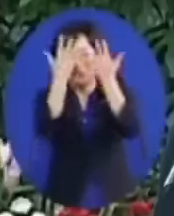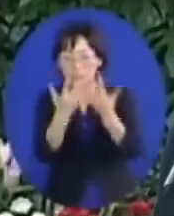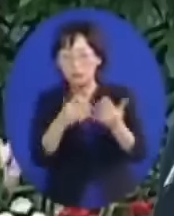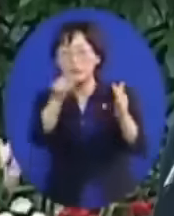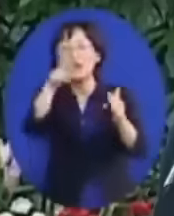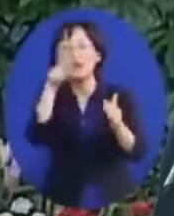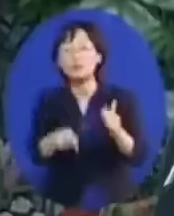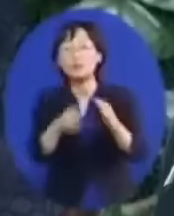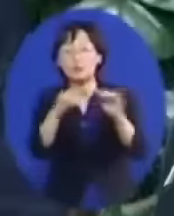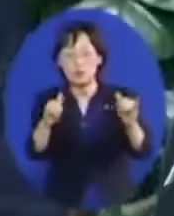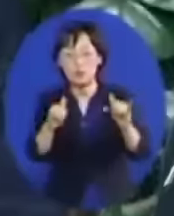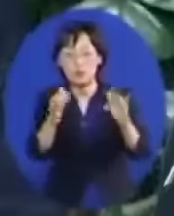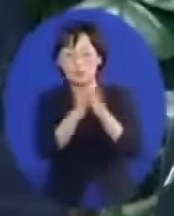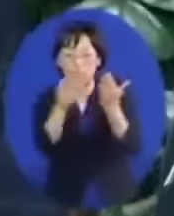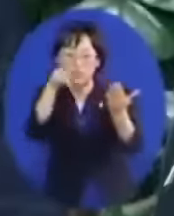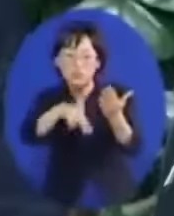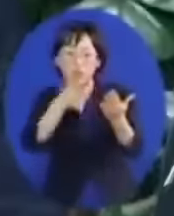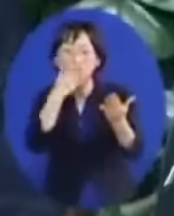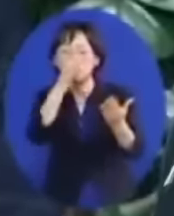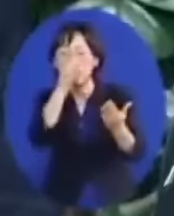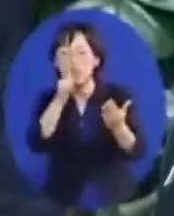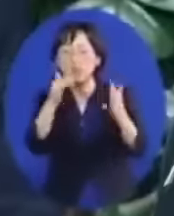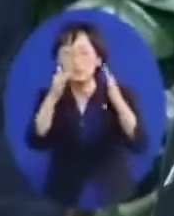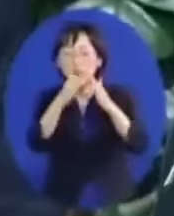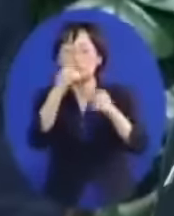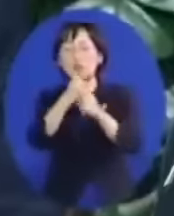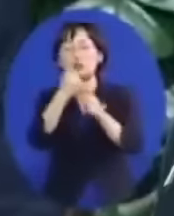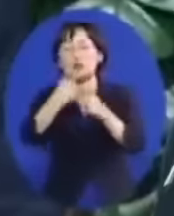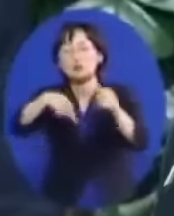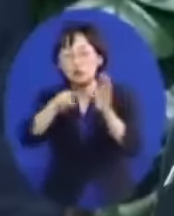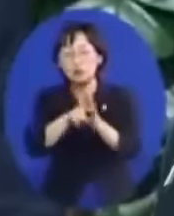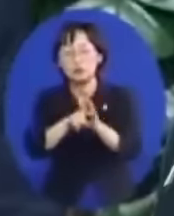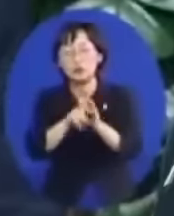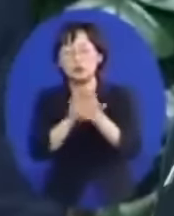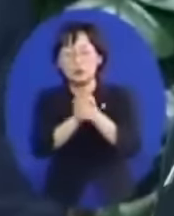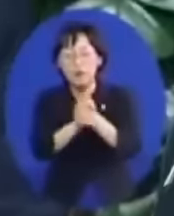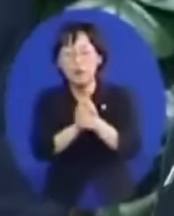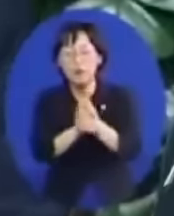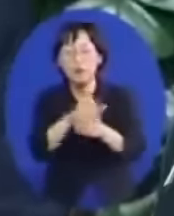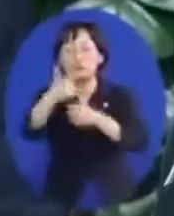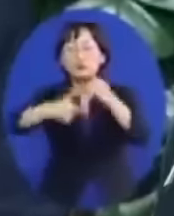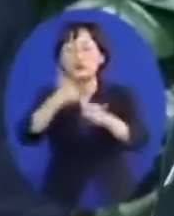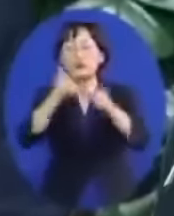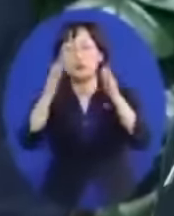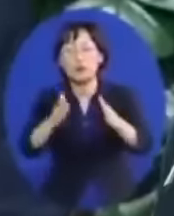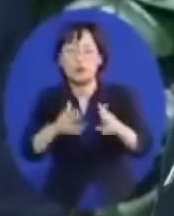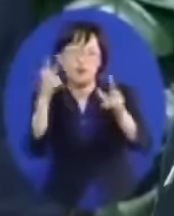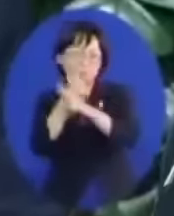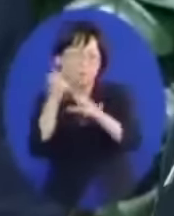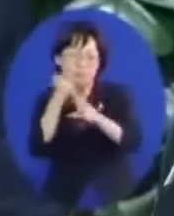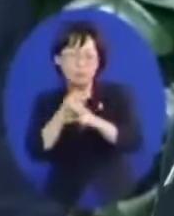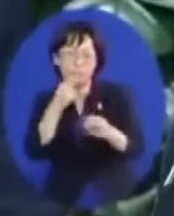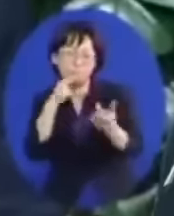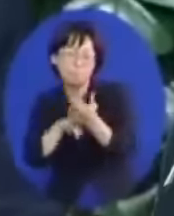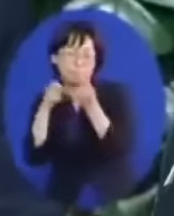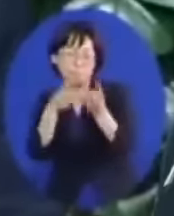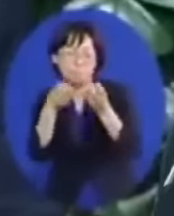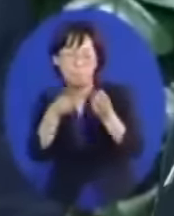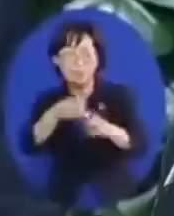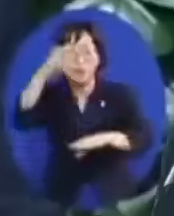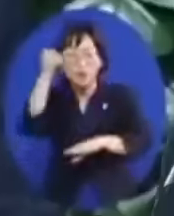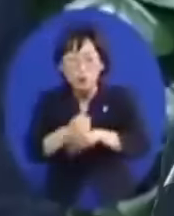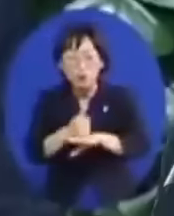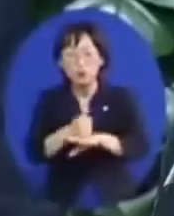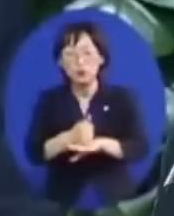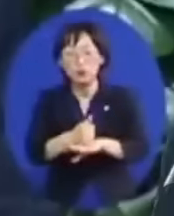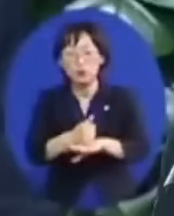도서관을 형무소 안에 만들어주소서 6년을 계속 매주일마다 편지를 냈습니다. 그 결과